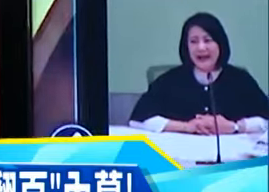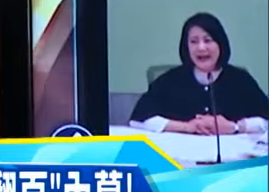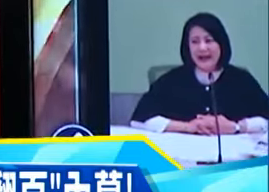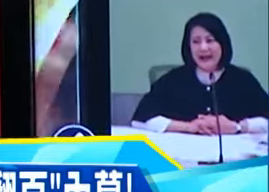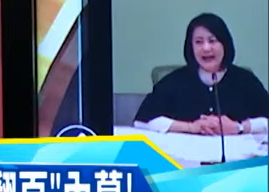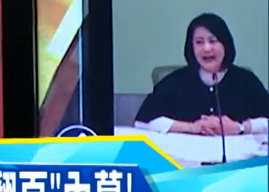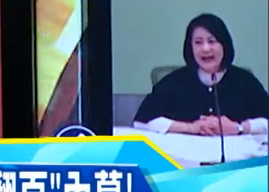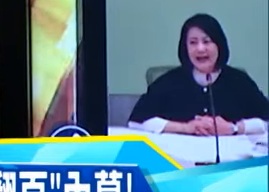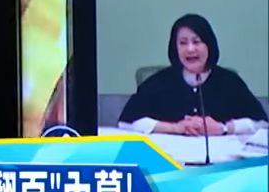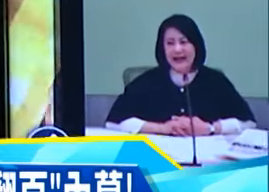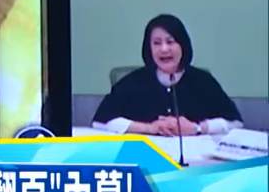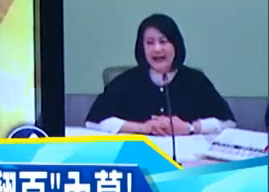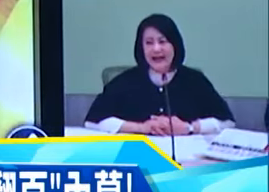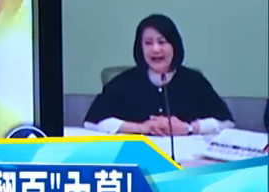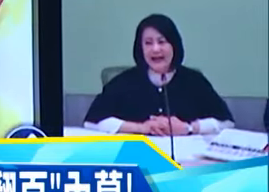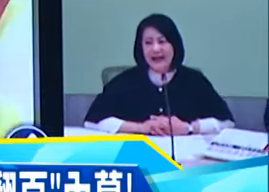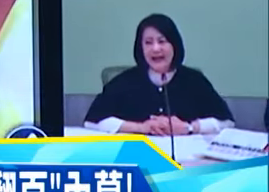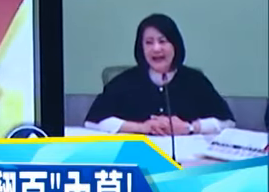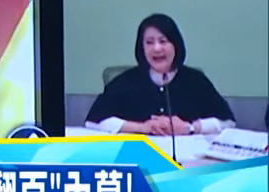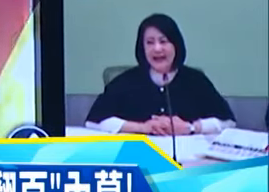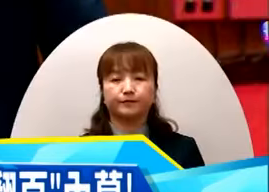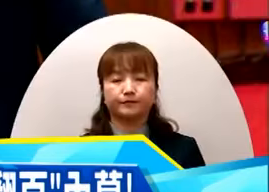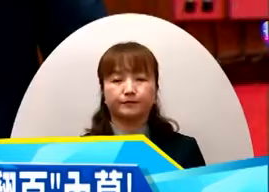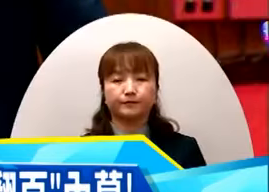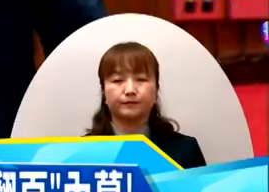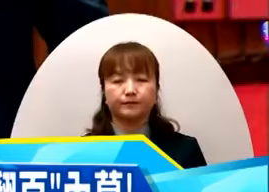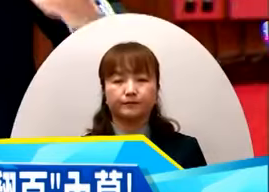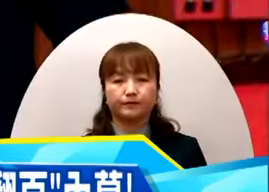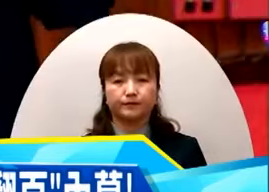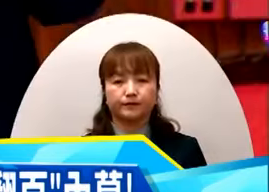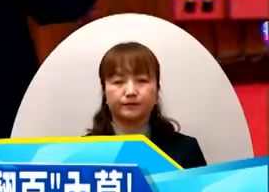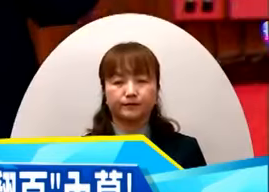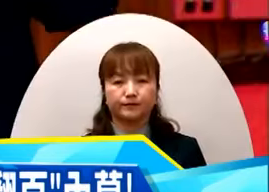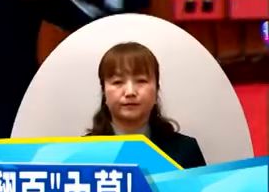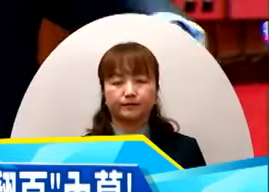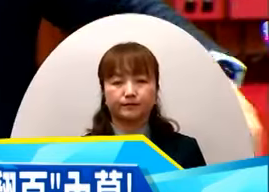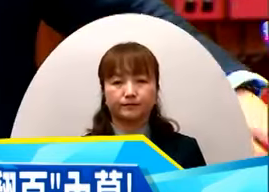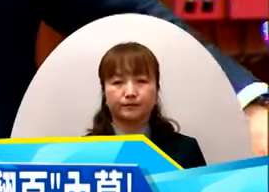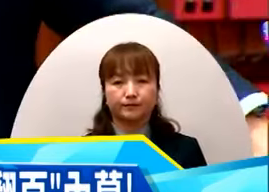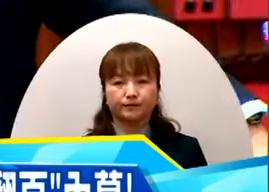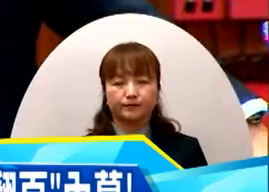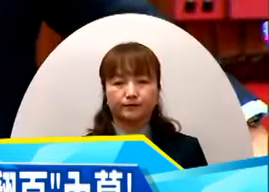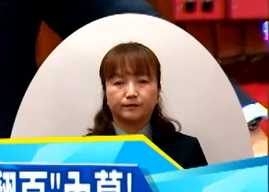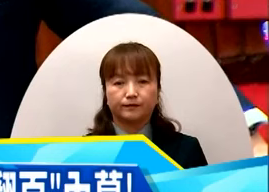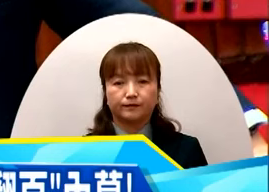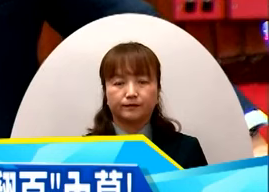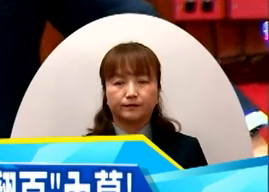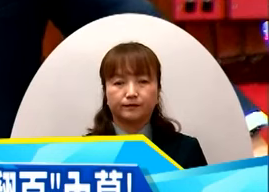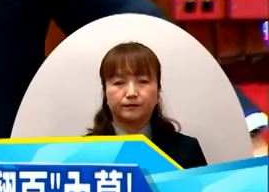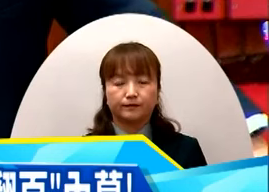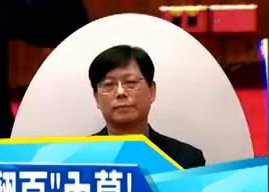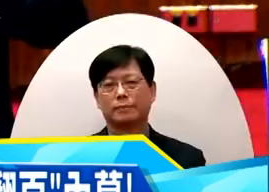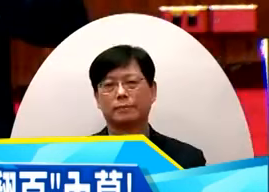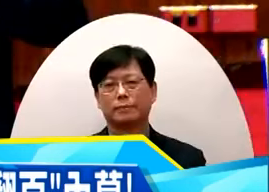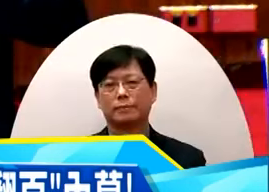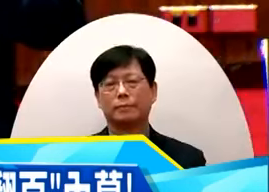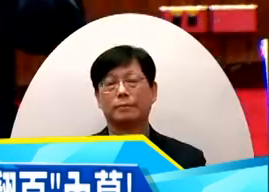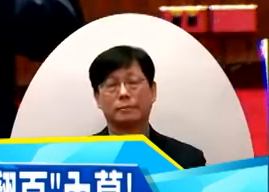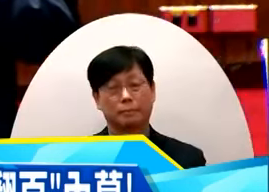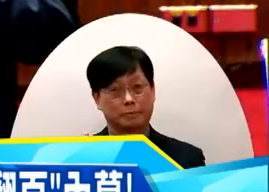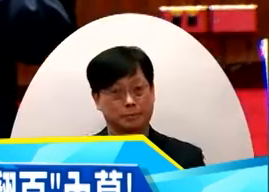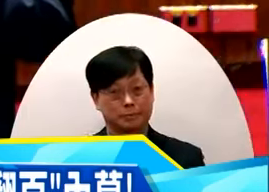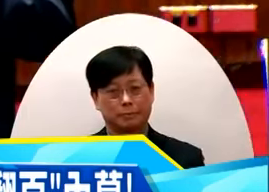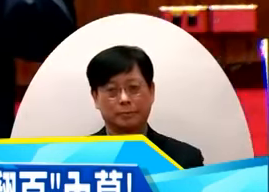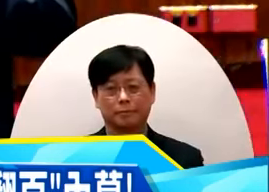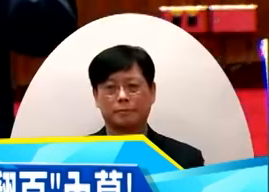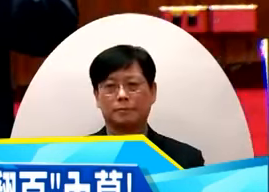唱名不再跳过，哇，这个大震撼真的是让民进党团到现在怎么样，这一页翻不过去。我们只问你，真的这